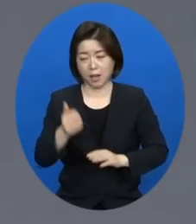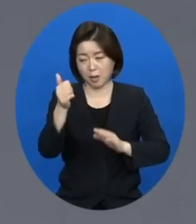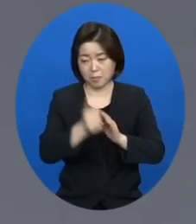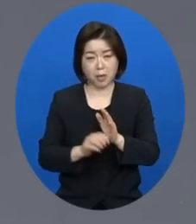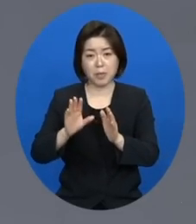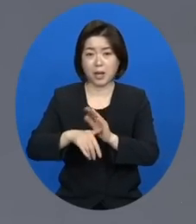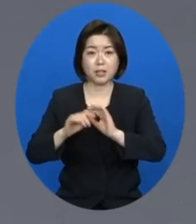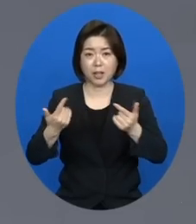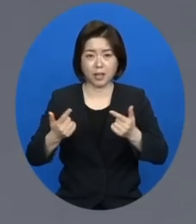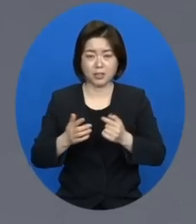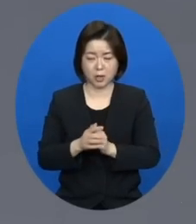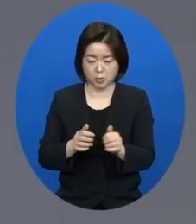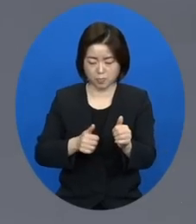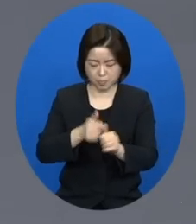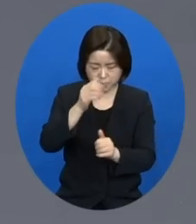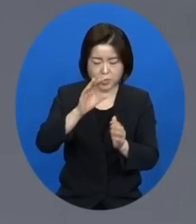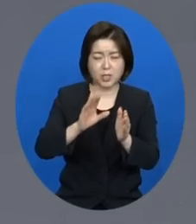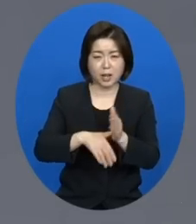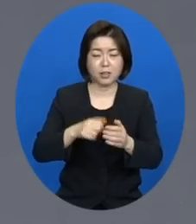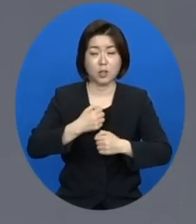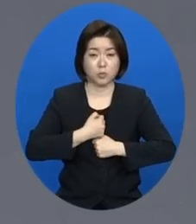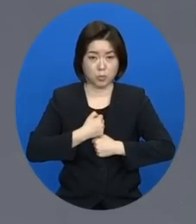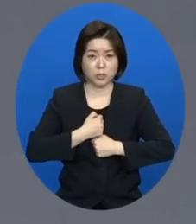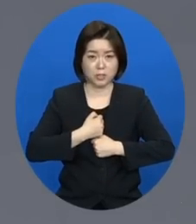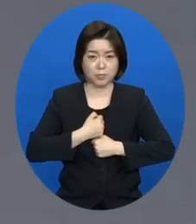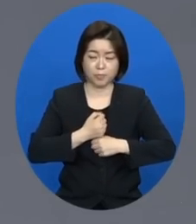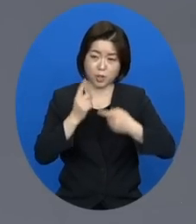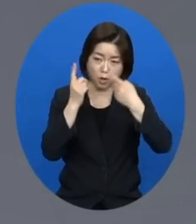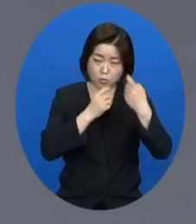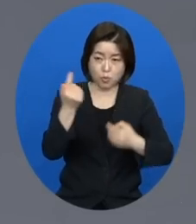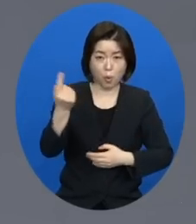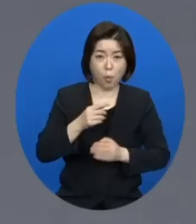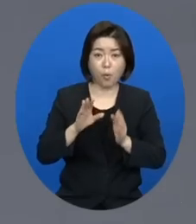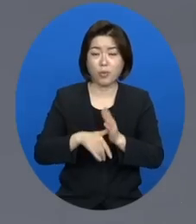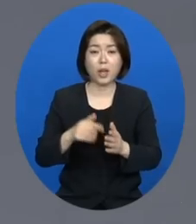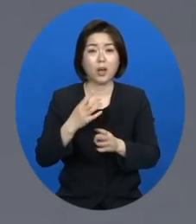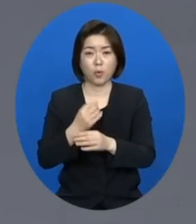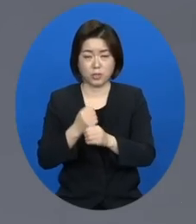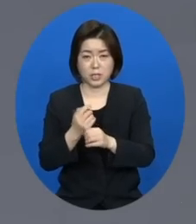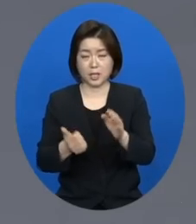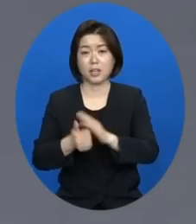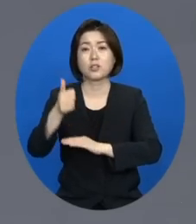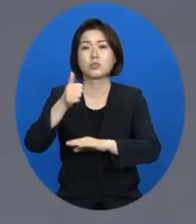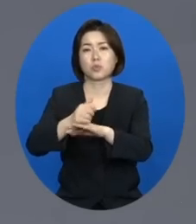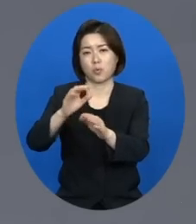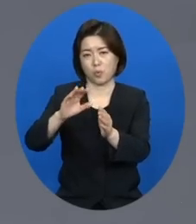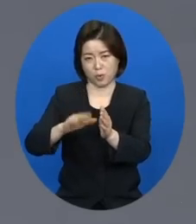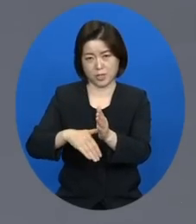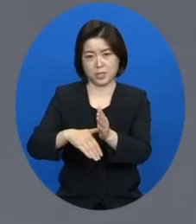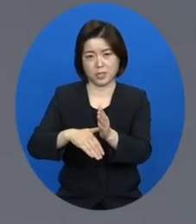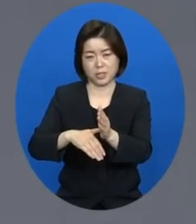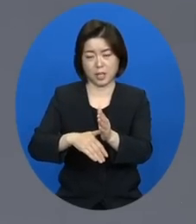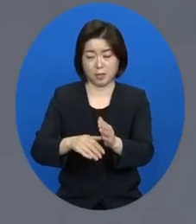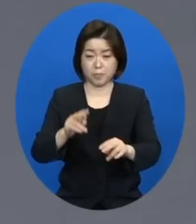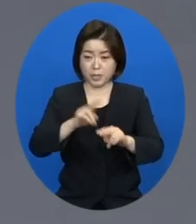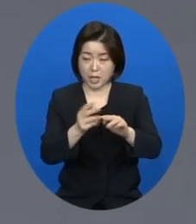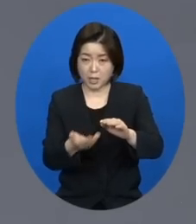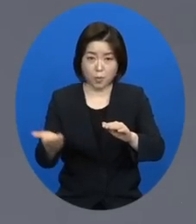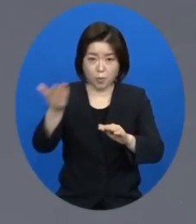아니에요. 승리할 때였습니다. 유혹이 찾아올 때가 언제냐면 바로 성공했을 때, 바로 승진했을